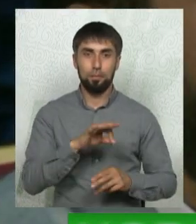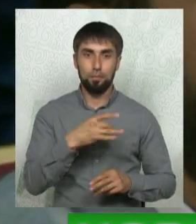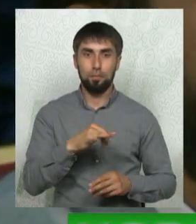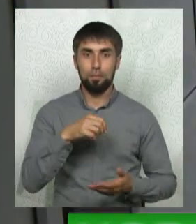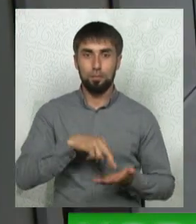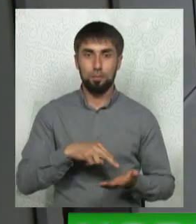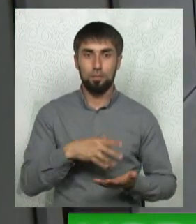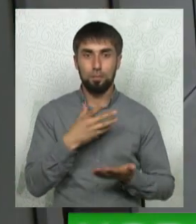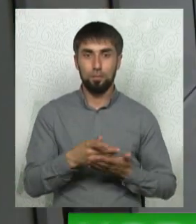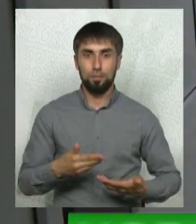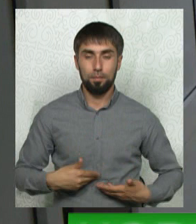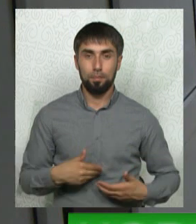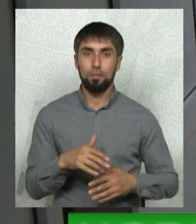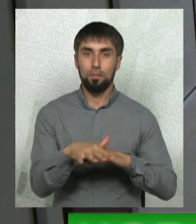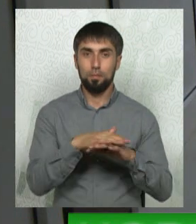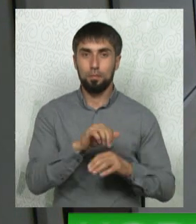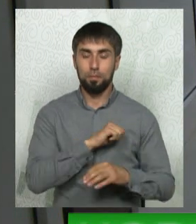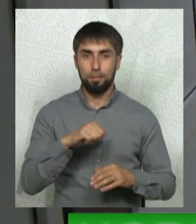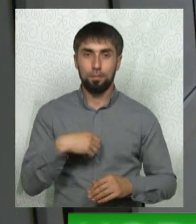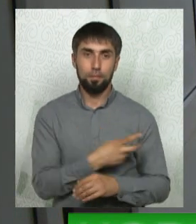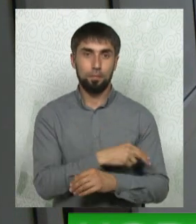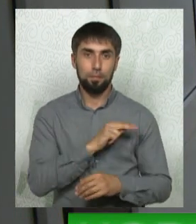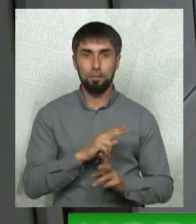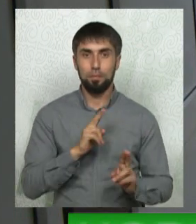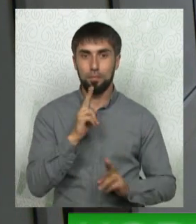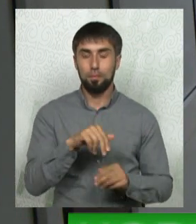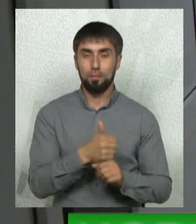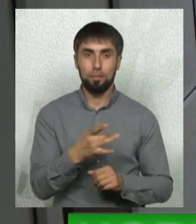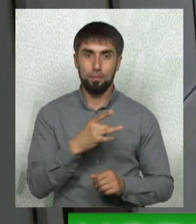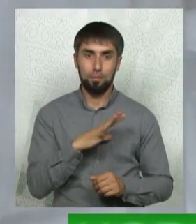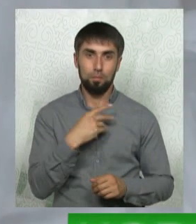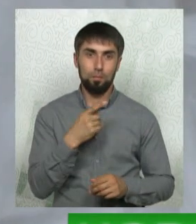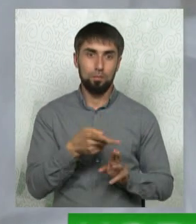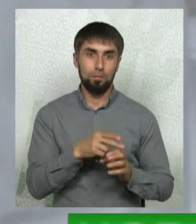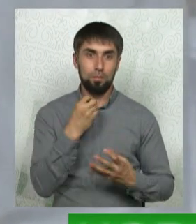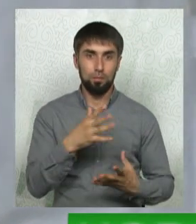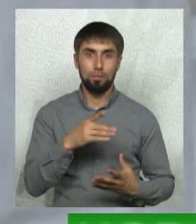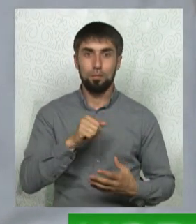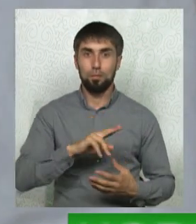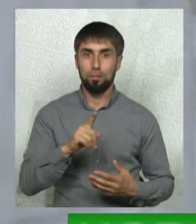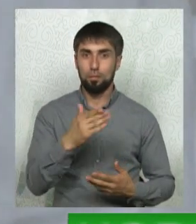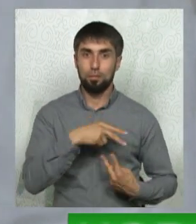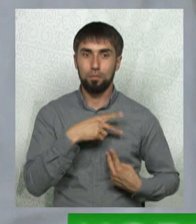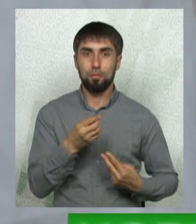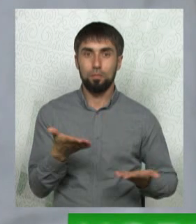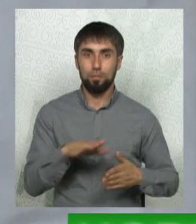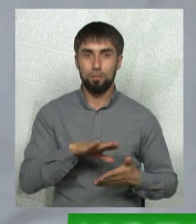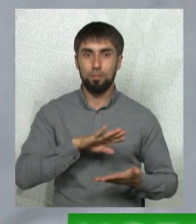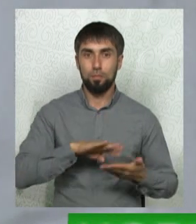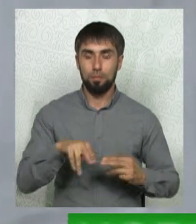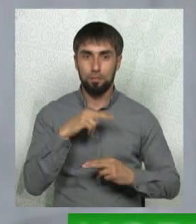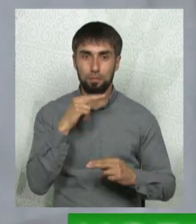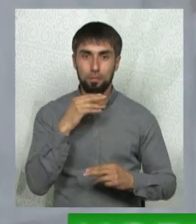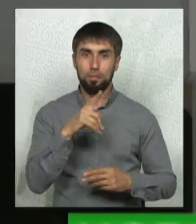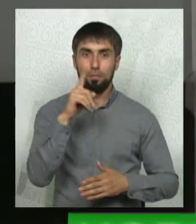своей жизни. Общественников и самих медработников обращение главы впечатлило. Осознание того, что их труд не остается незамеченным,